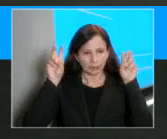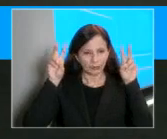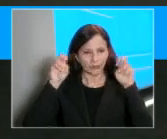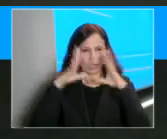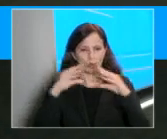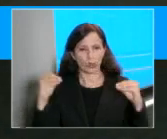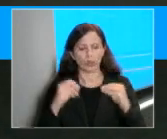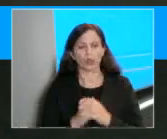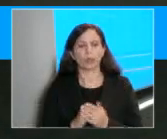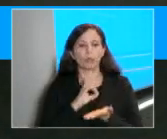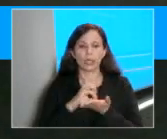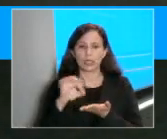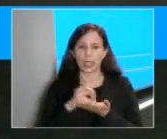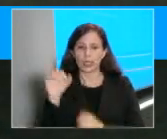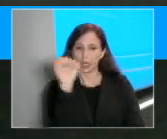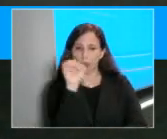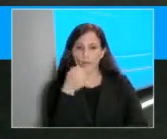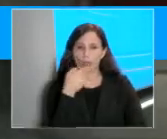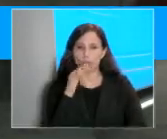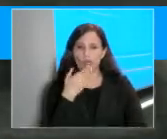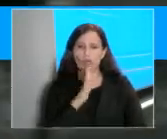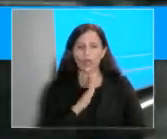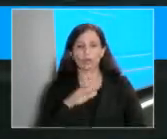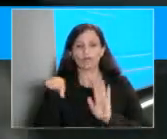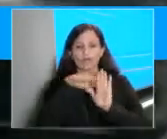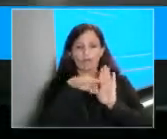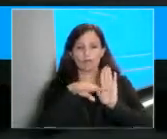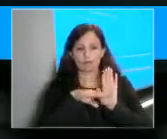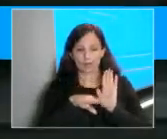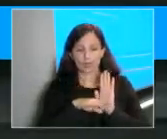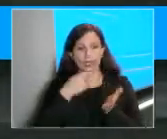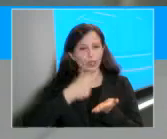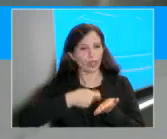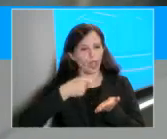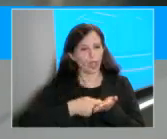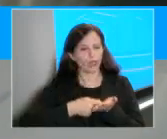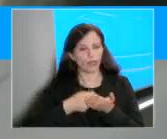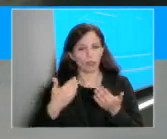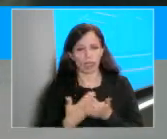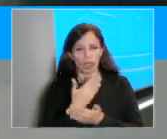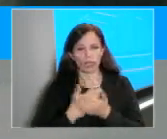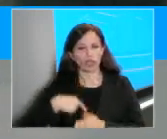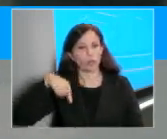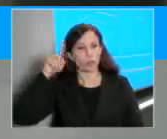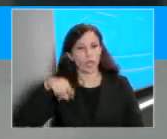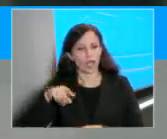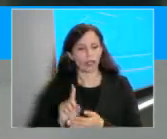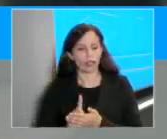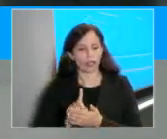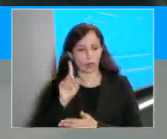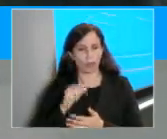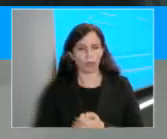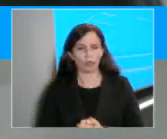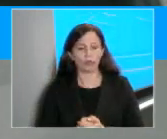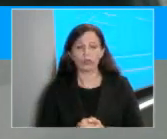אל משרד התחבורה בירושלים, לקראת כניסתם לתוקף של תעריפי המונה החדשים ב-1 בינואר. לטענתם,